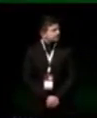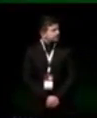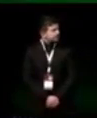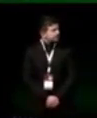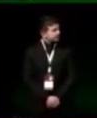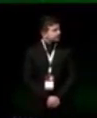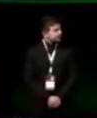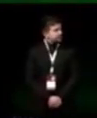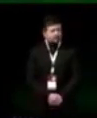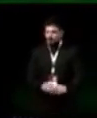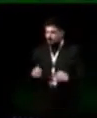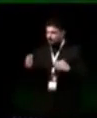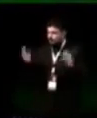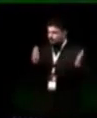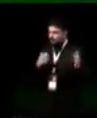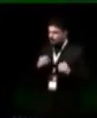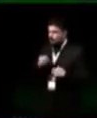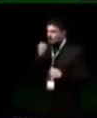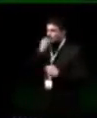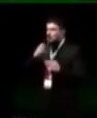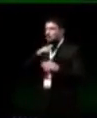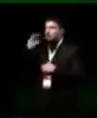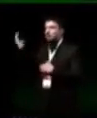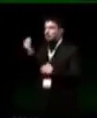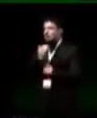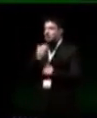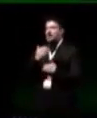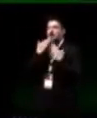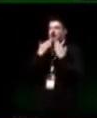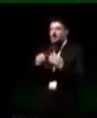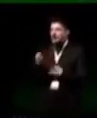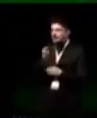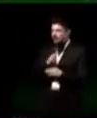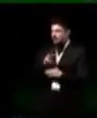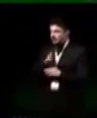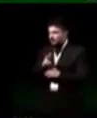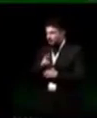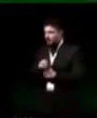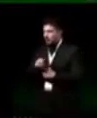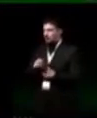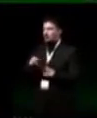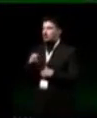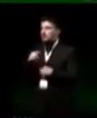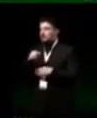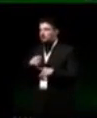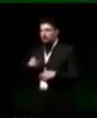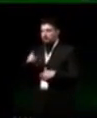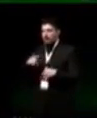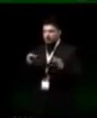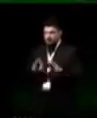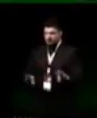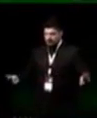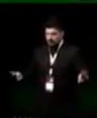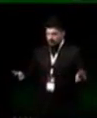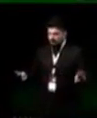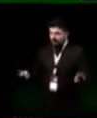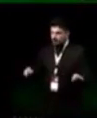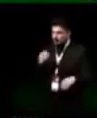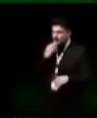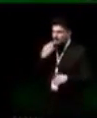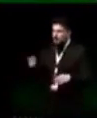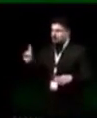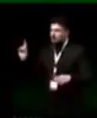Buongiorno a tutti. Grazie a Walter Veltroni, a Paolo Gentiloni e grazie a tutti e a tutti voi. È una magnifica giornata questa.